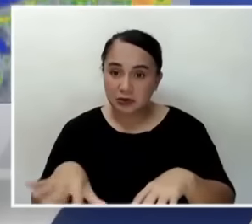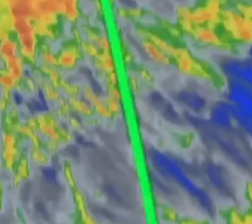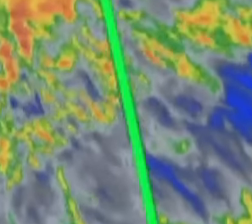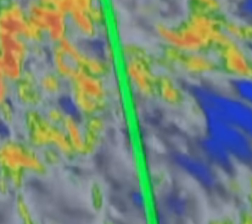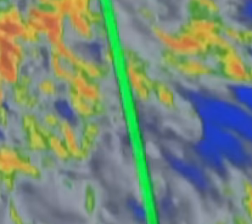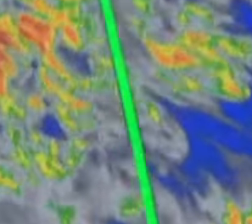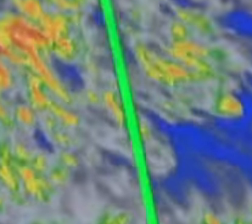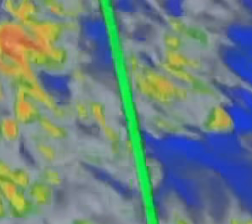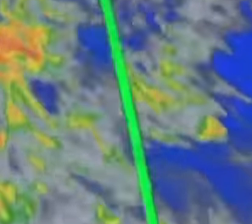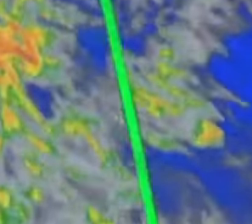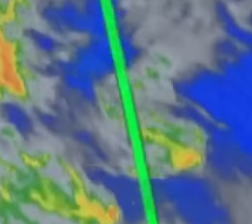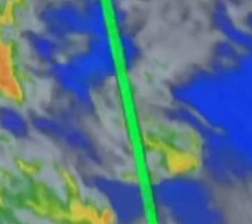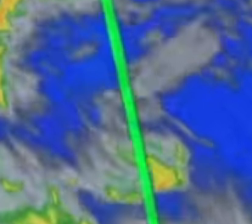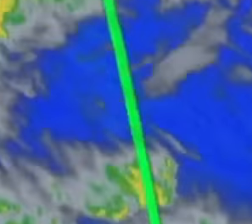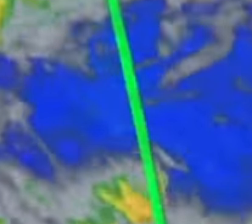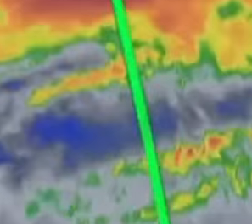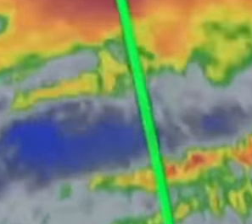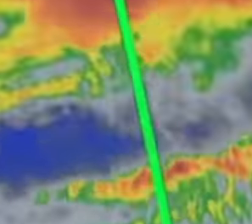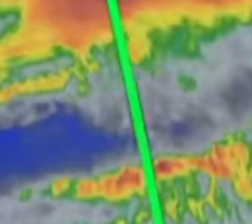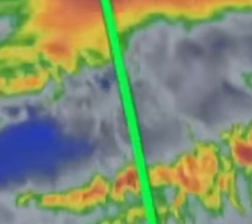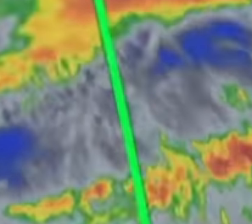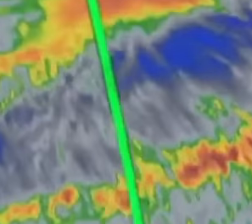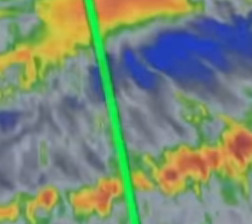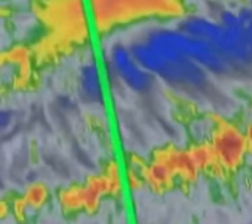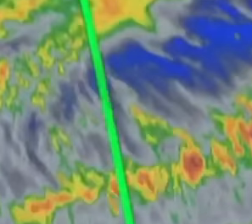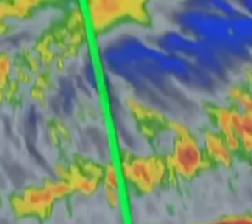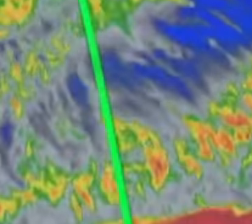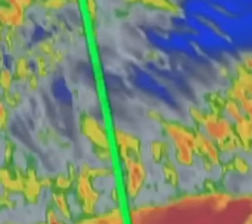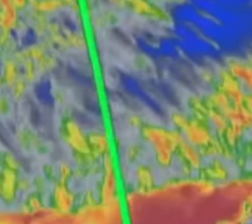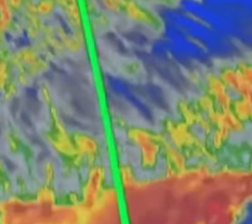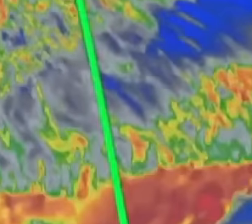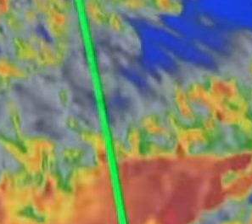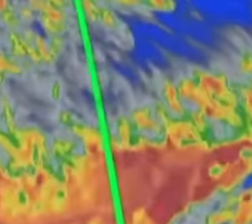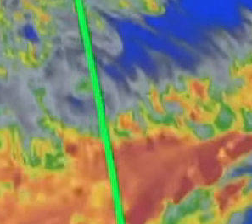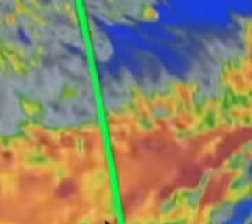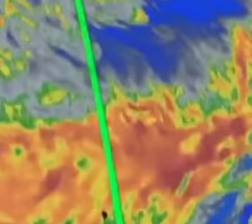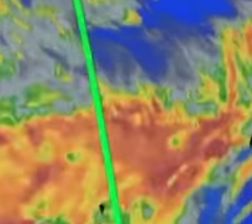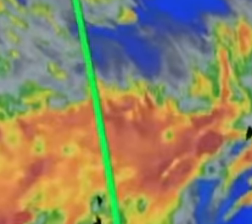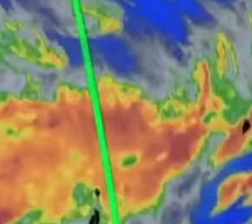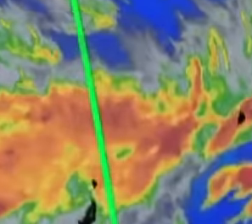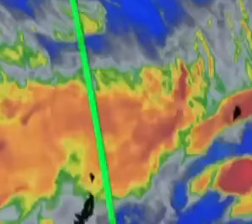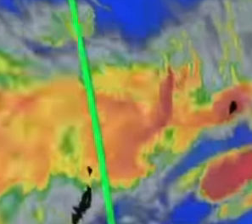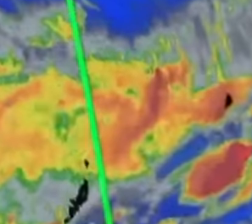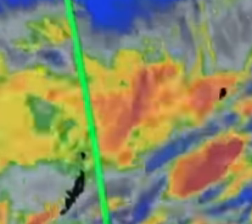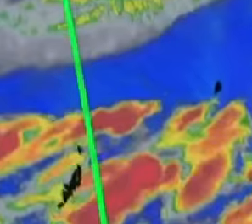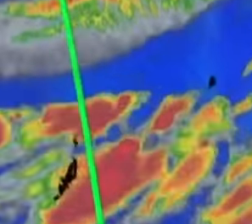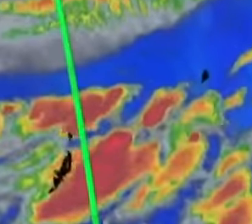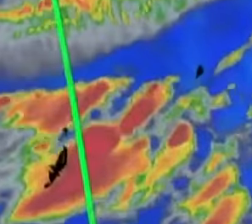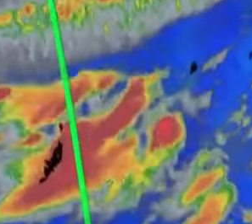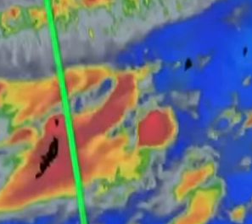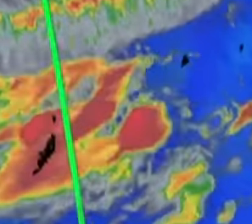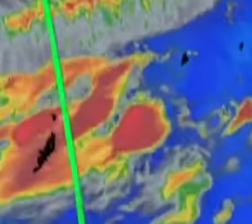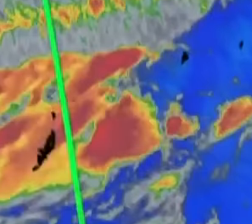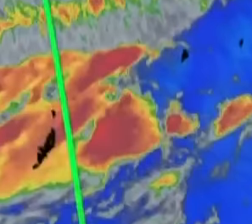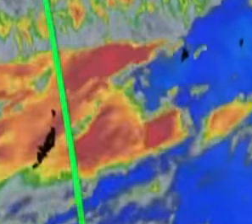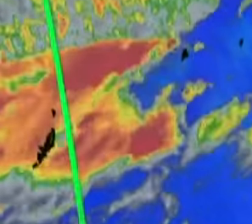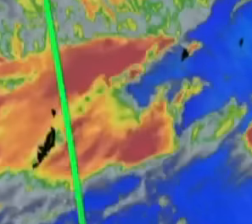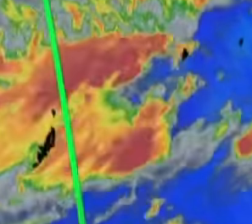nga ang nagpaulan ng maaga po kanina dito sa may bahagi ng Metro Manila at ilang karating probinsya na posibleng maulit